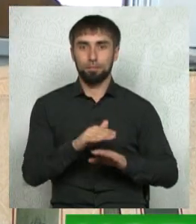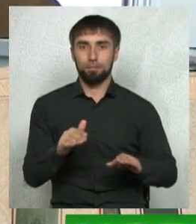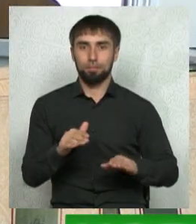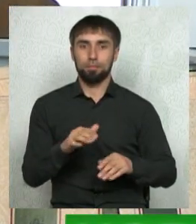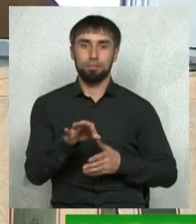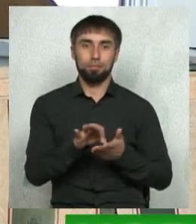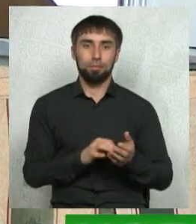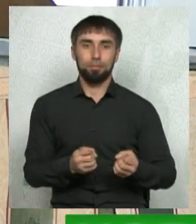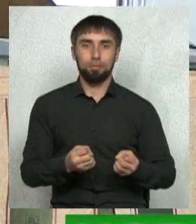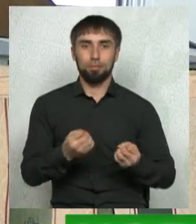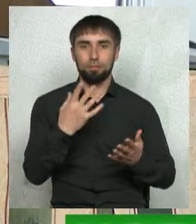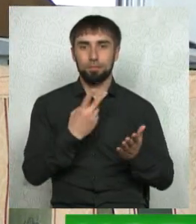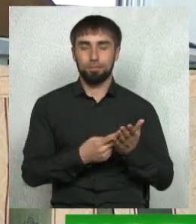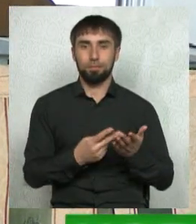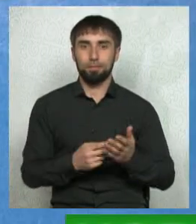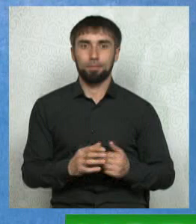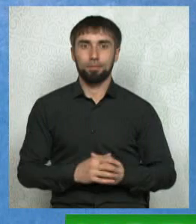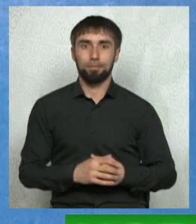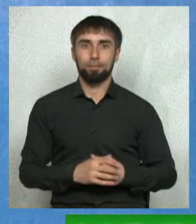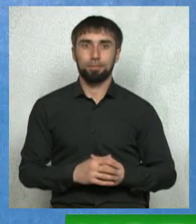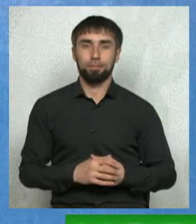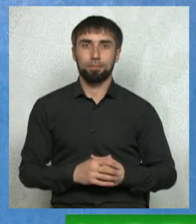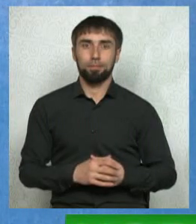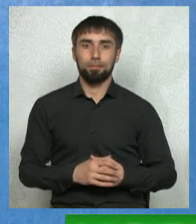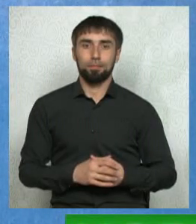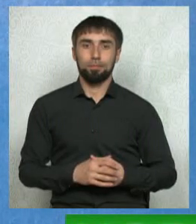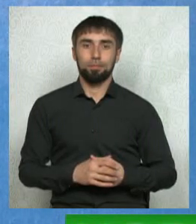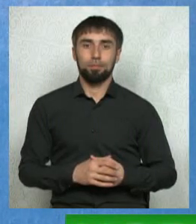сразу несколькими премьерами. Амина Бокова, Адам Далаков, Новости 24.